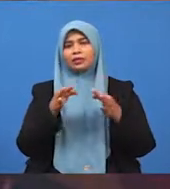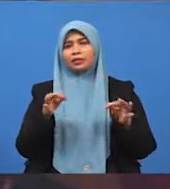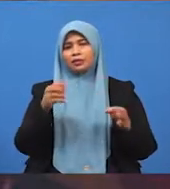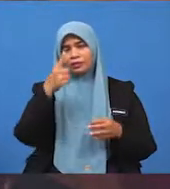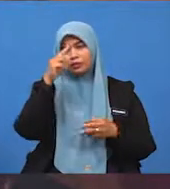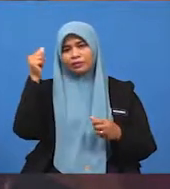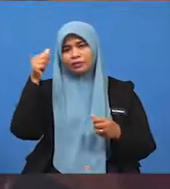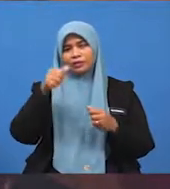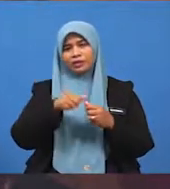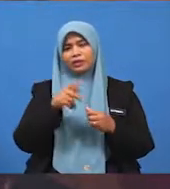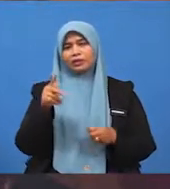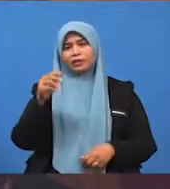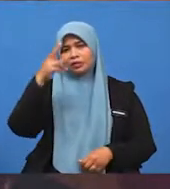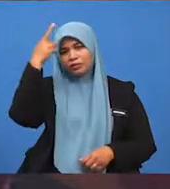itu.